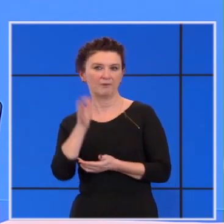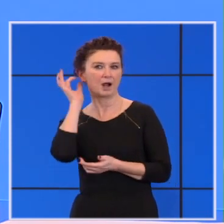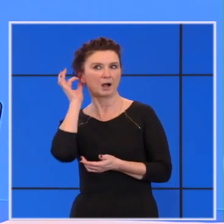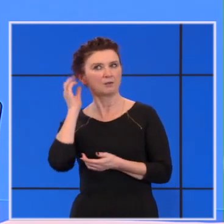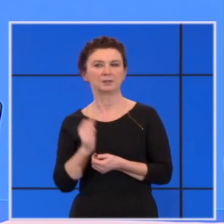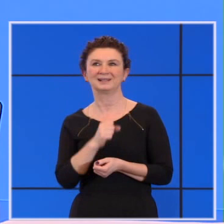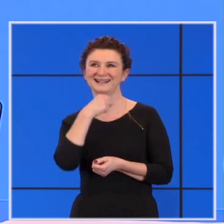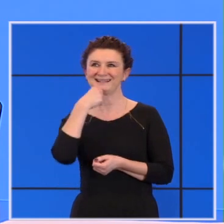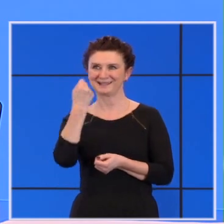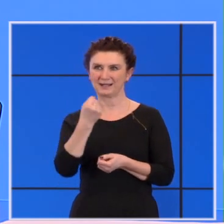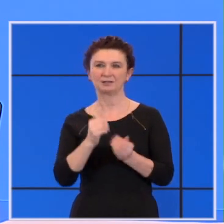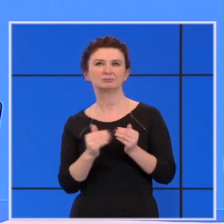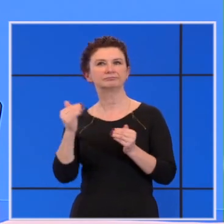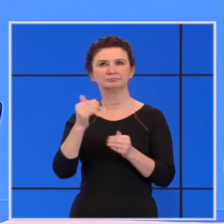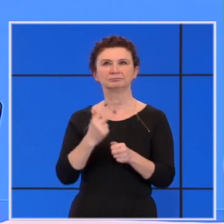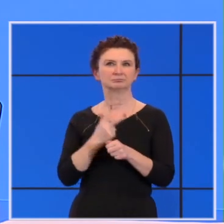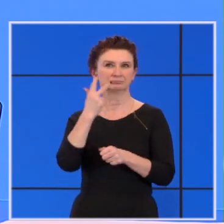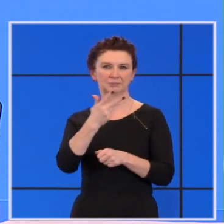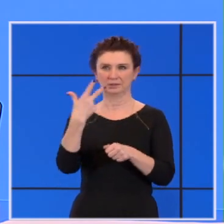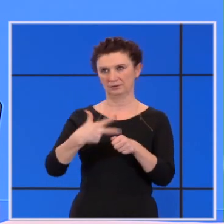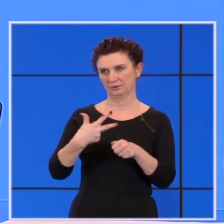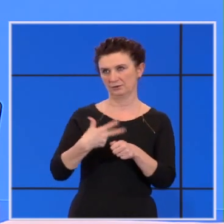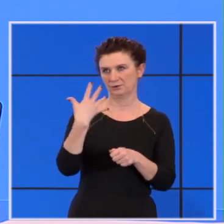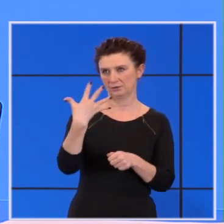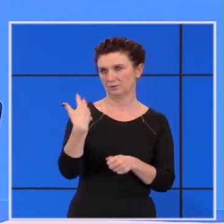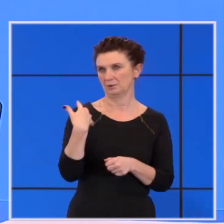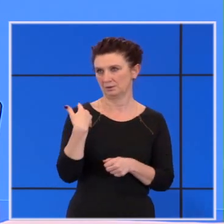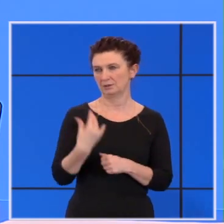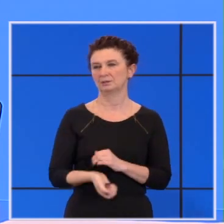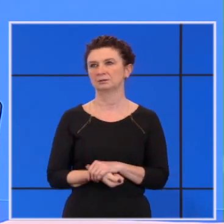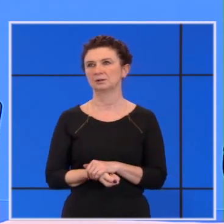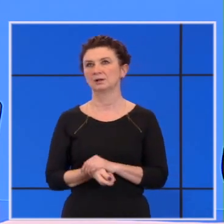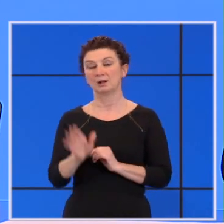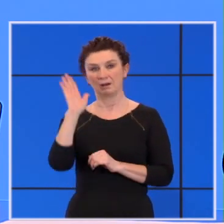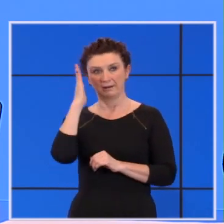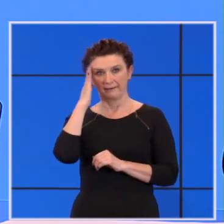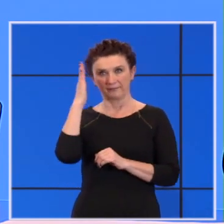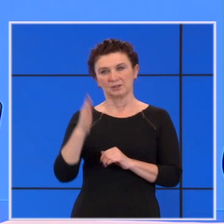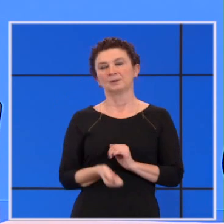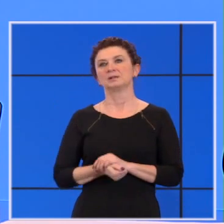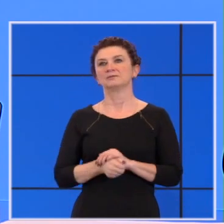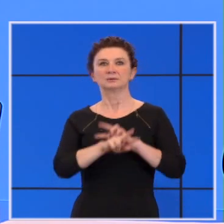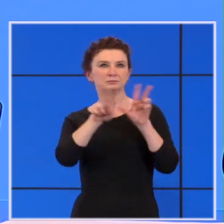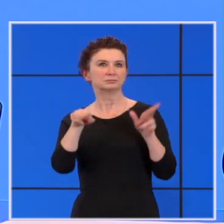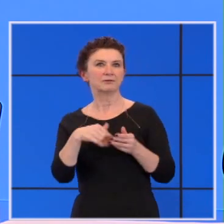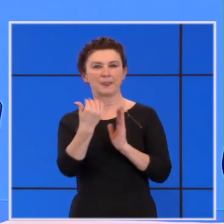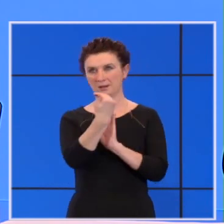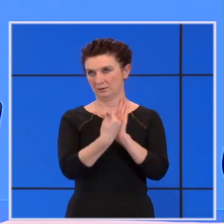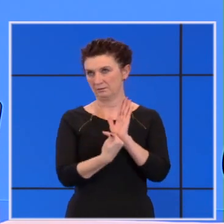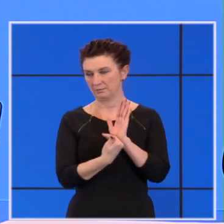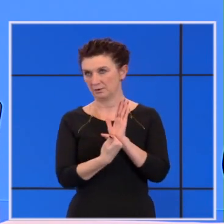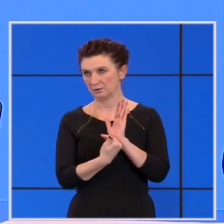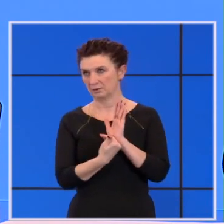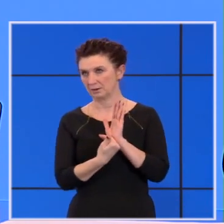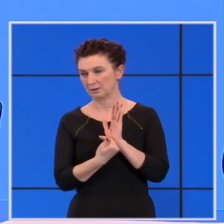roku życia. Jak Państwo wiecie, w naszym programie, który funkcjonuje w tej chwili, z którego już urodziło się, on funkcjonuje